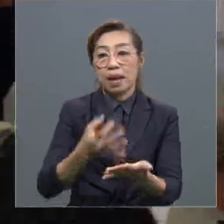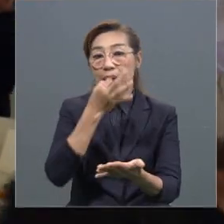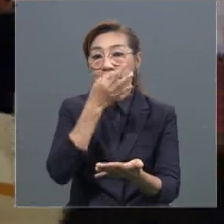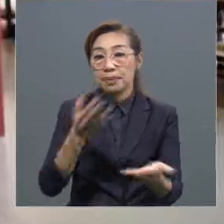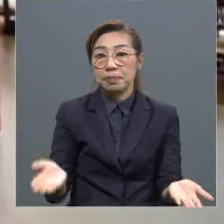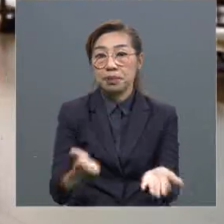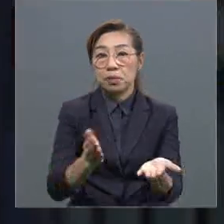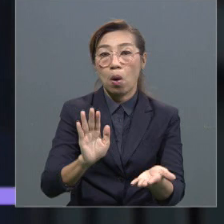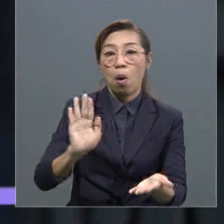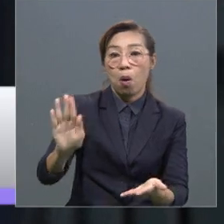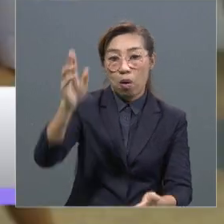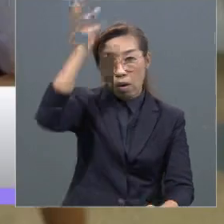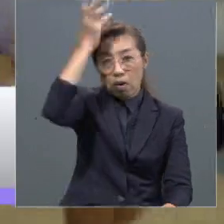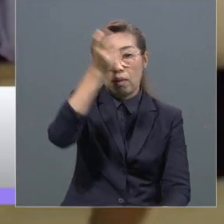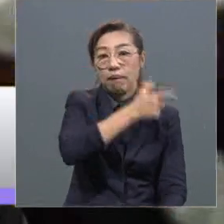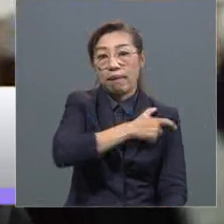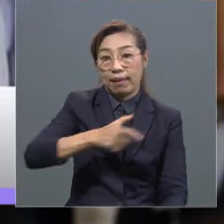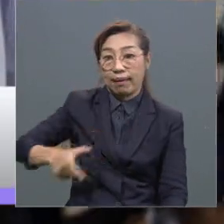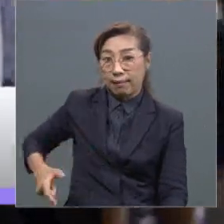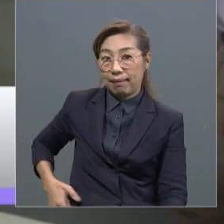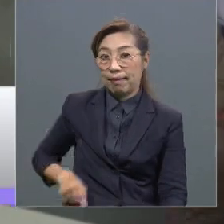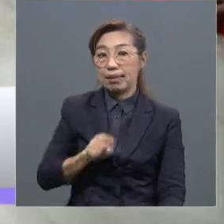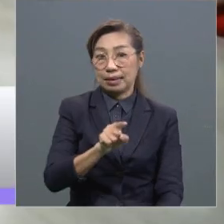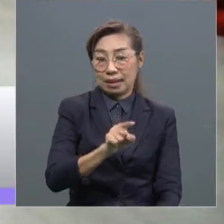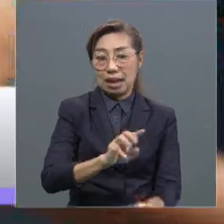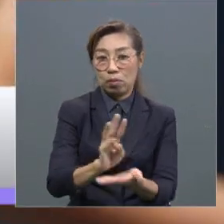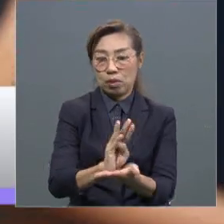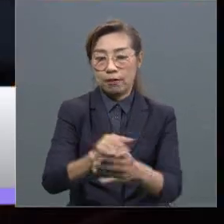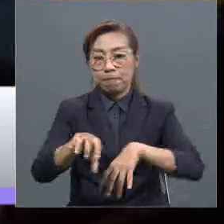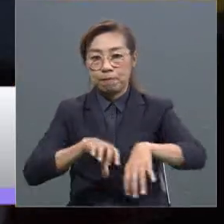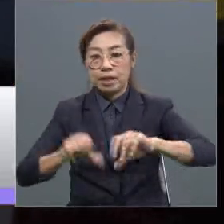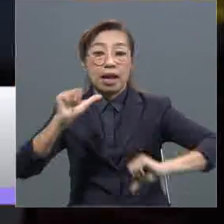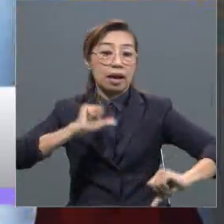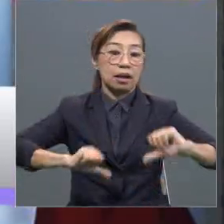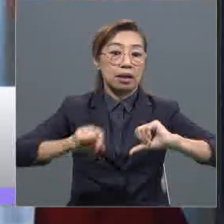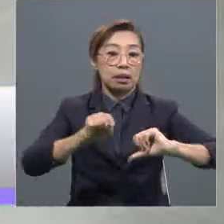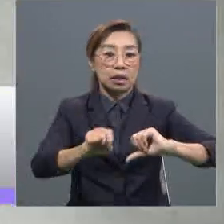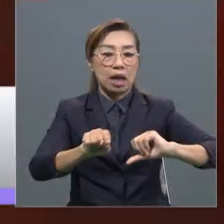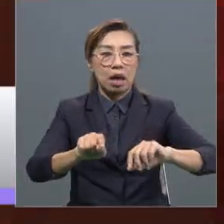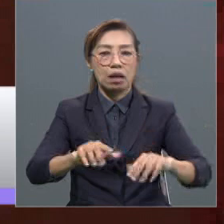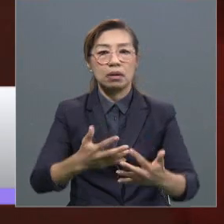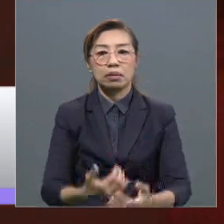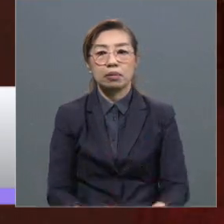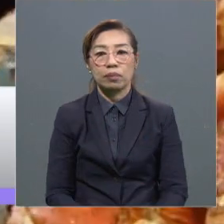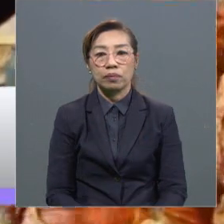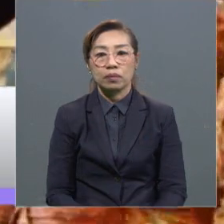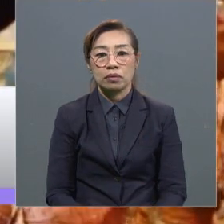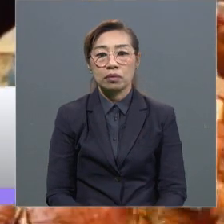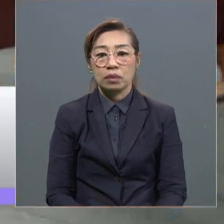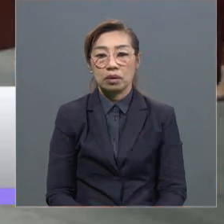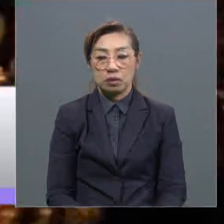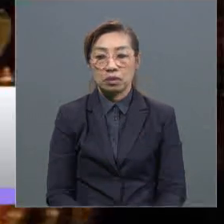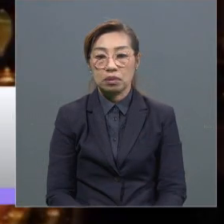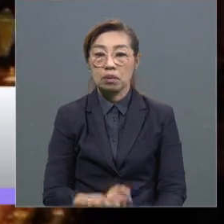พระบรมราชินีนาถพระบรมราชชนนีพันปีหลวงครับจัดการแสดงโขนของมูลธิ